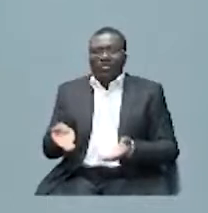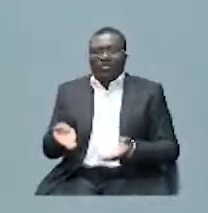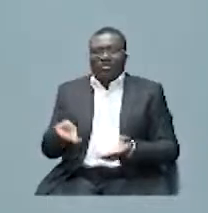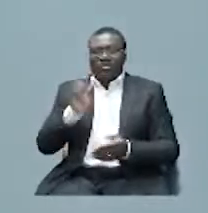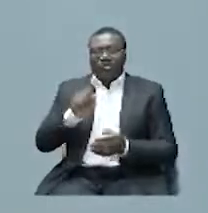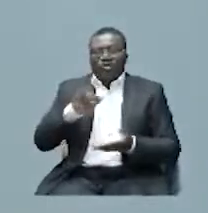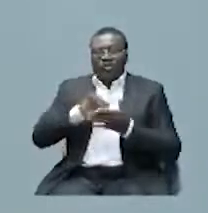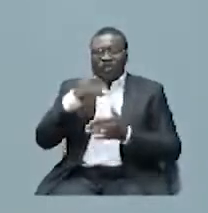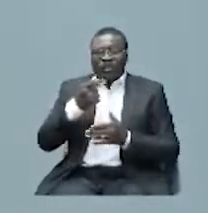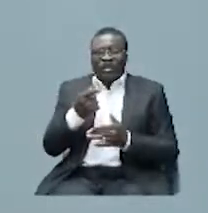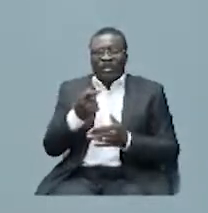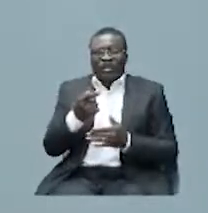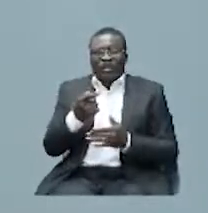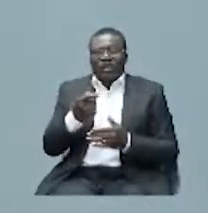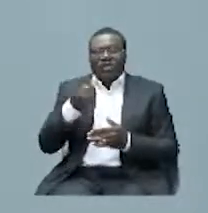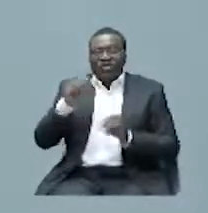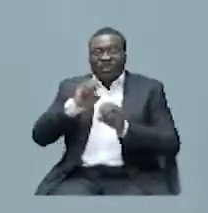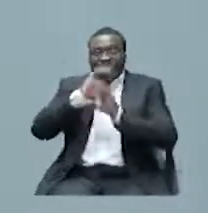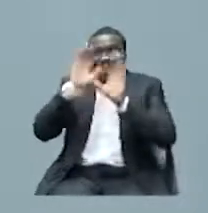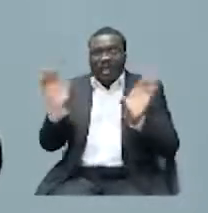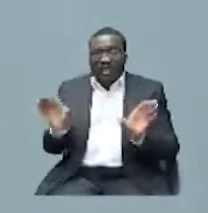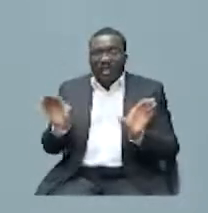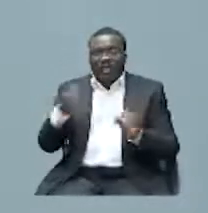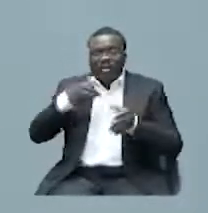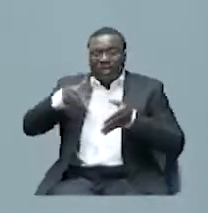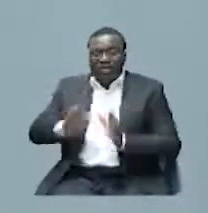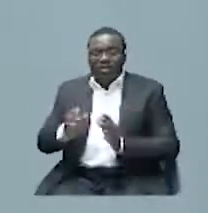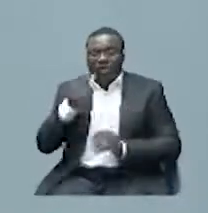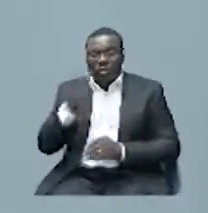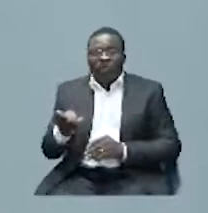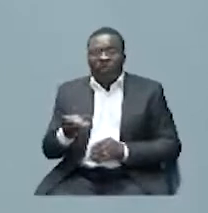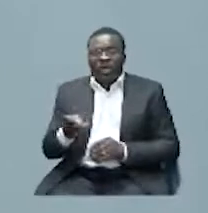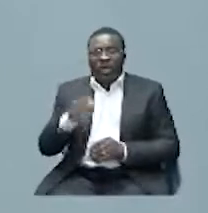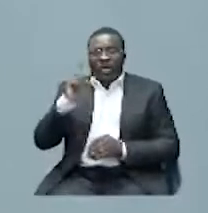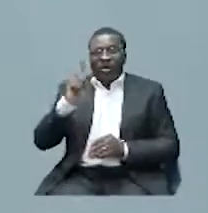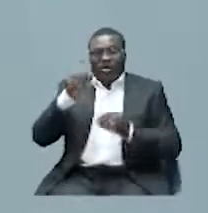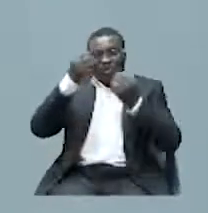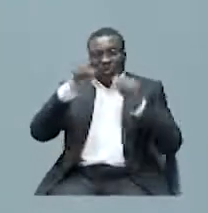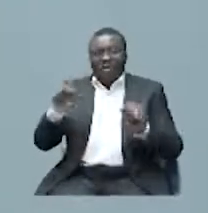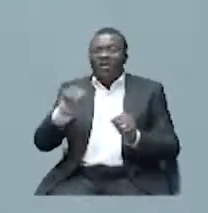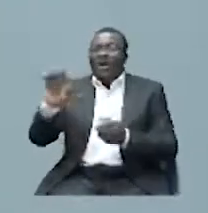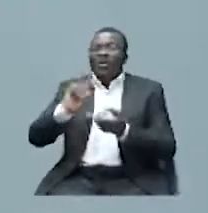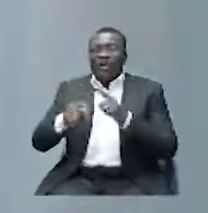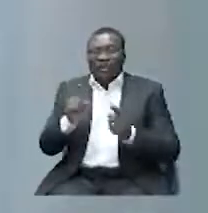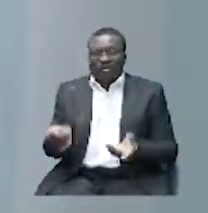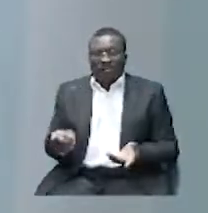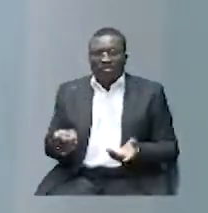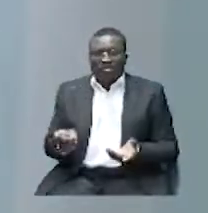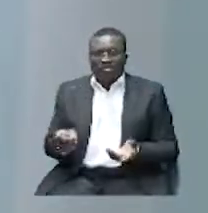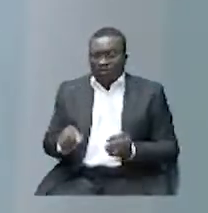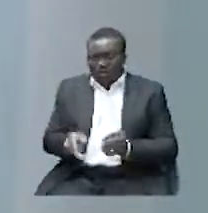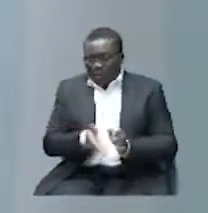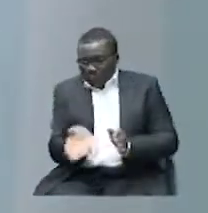Donc, ce qui nous éclaire, ce qui nous permet de voir qu'un président, il a beau être un ami, peut